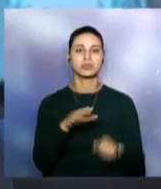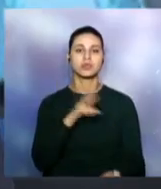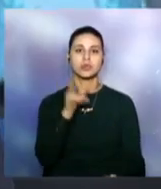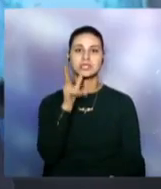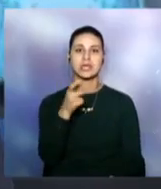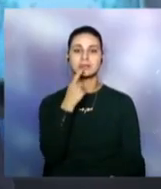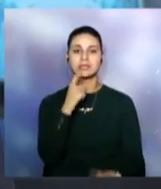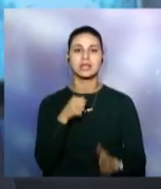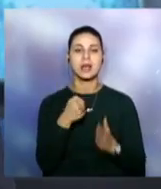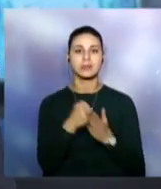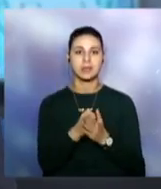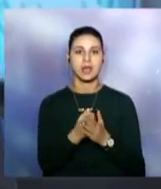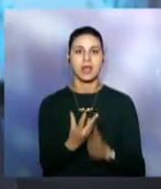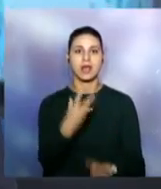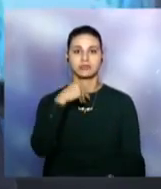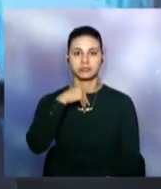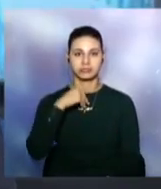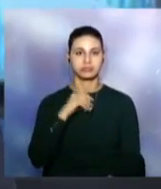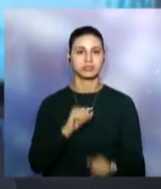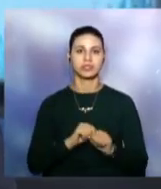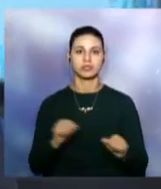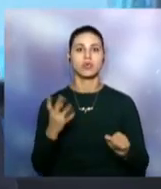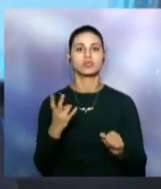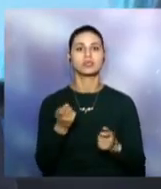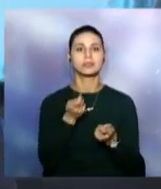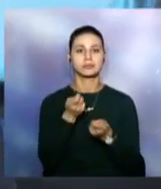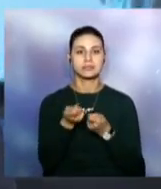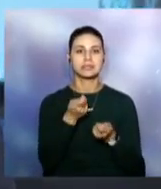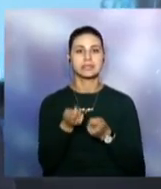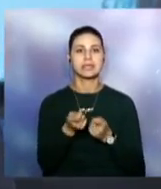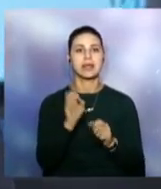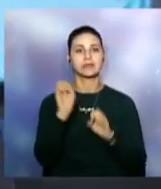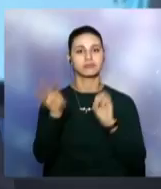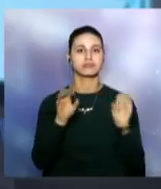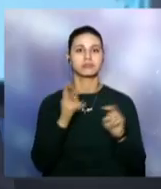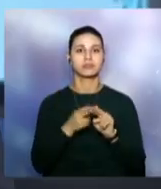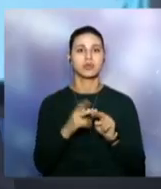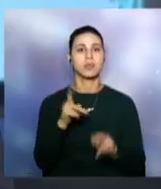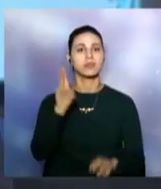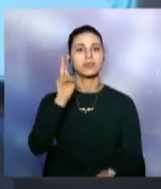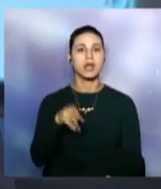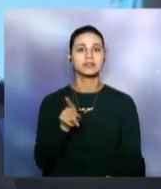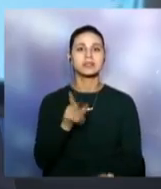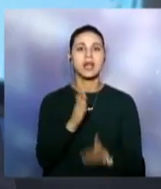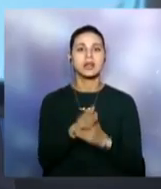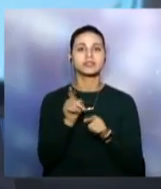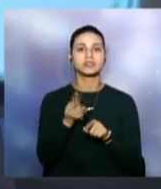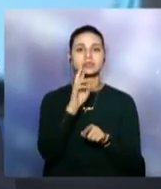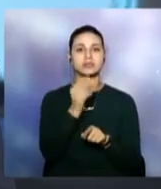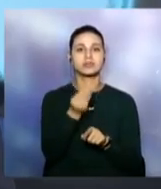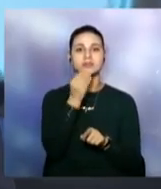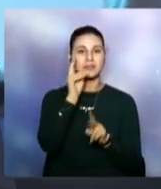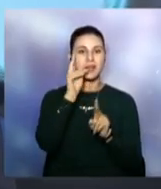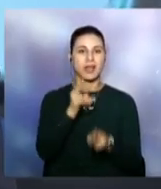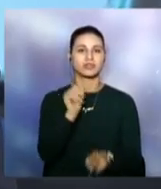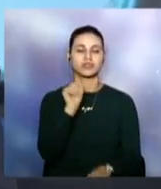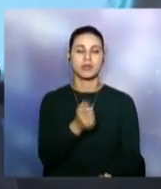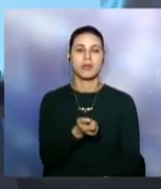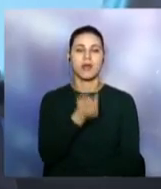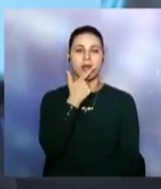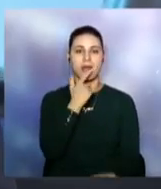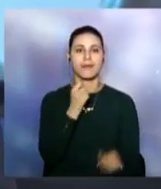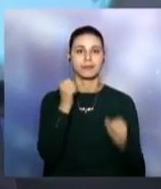წლამდე ასაკის ბავშვი მიწვდეს ყველაფერი, ეს ლითონის სხეულები, რამეთუ მან არ იცის რას იქფს, შეიძლება ეს გადაყლაპოს